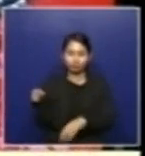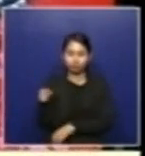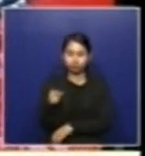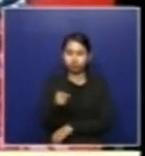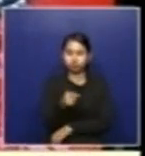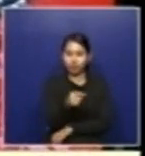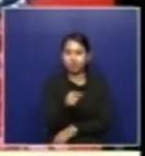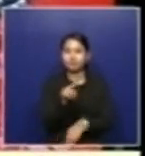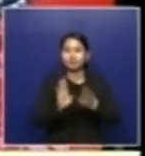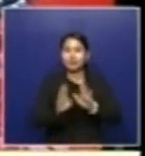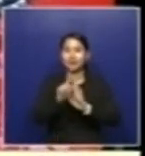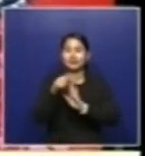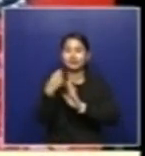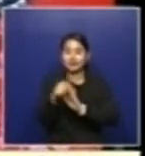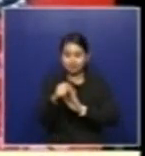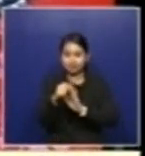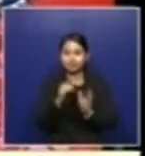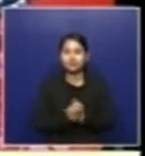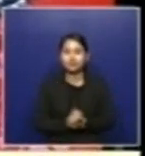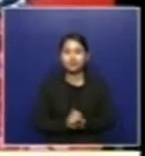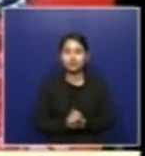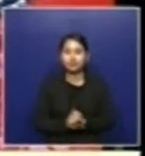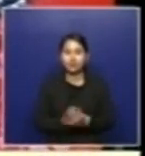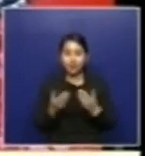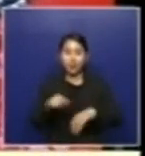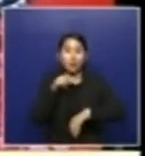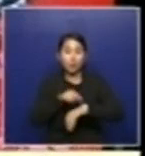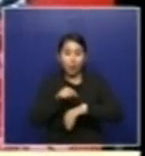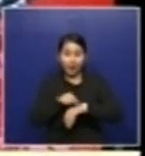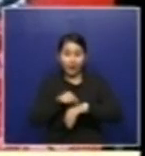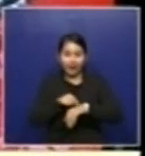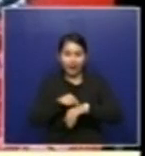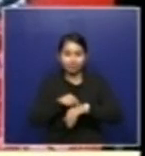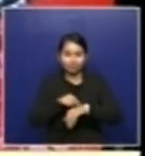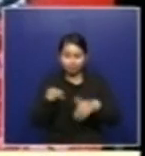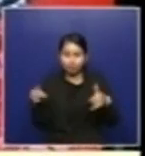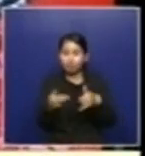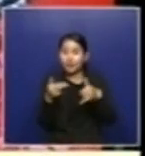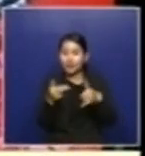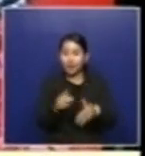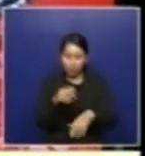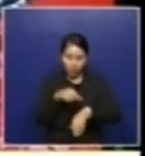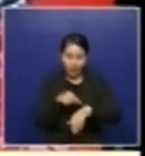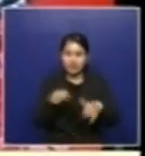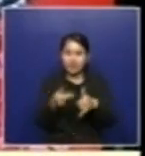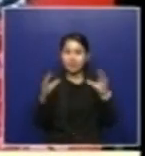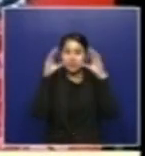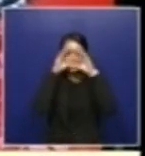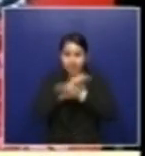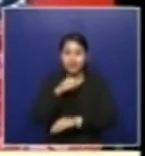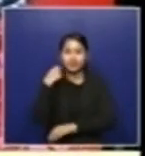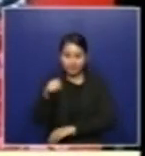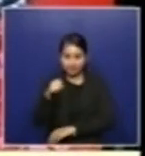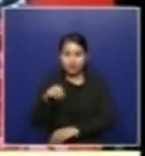ไม่เกิน10นาทีครับแล้วเวลาที่เกิดเหตุเนี่ยกว่าตำรวจเหตุเกิดเหตุ4ทุ่มตำรวจไปถึ